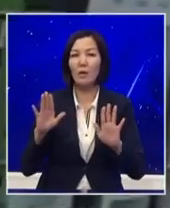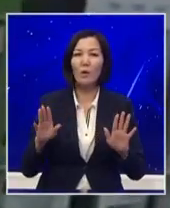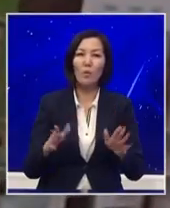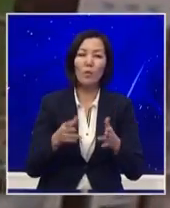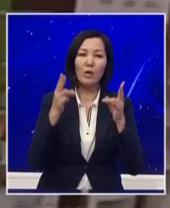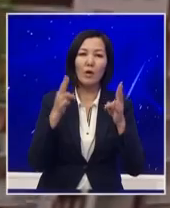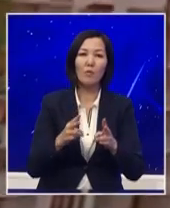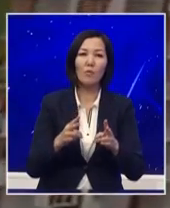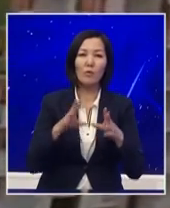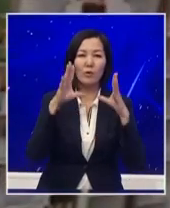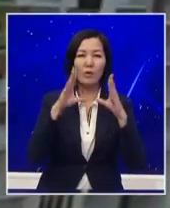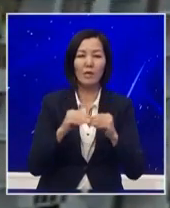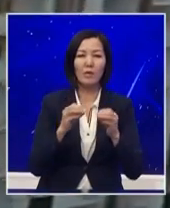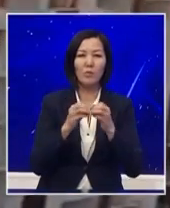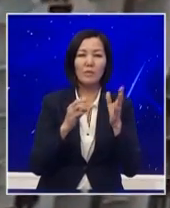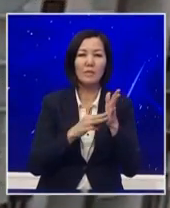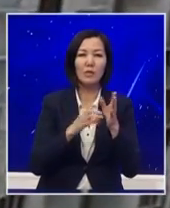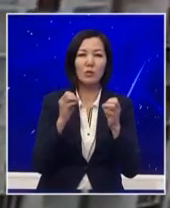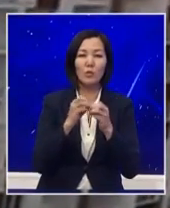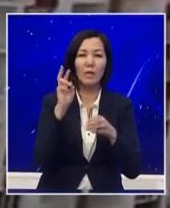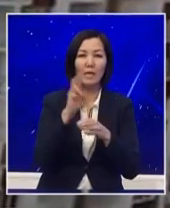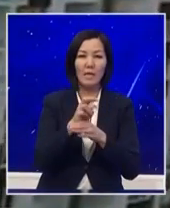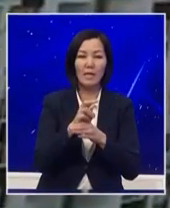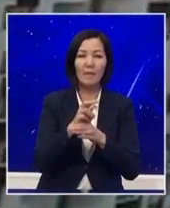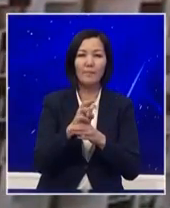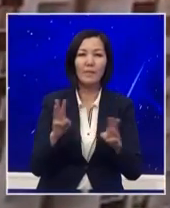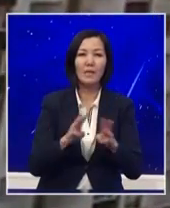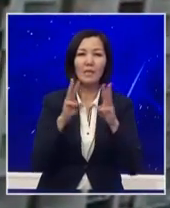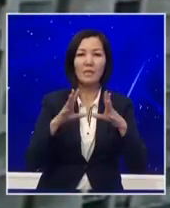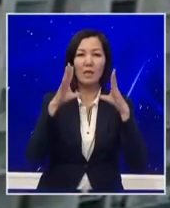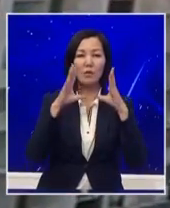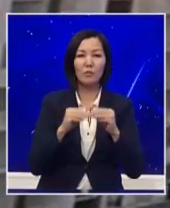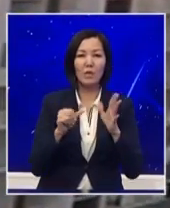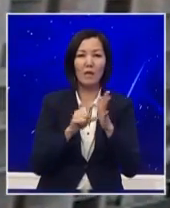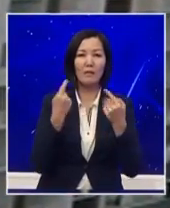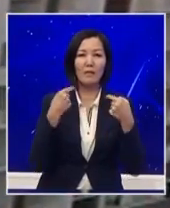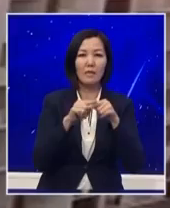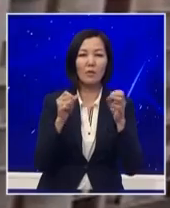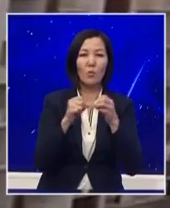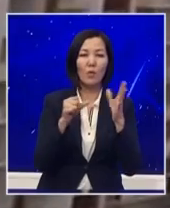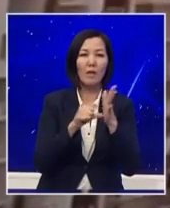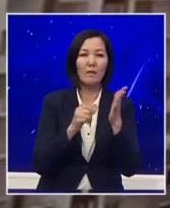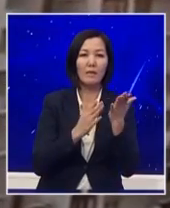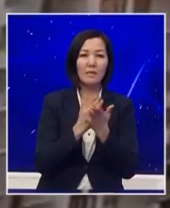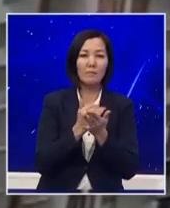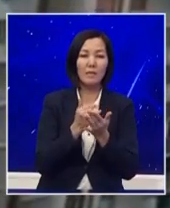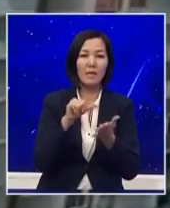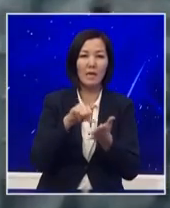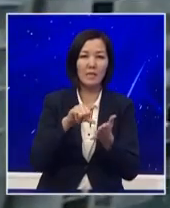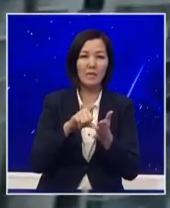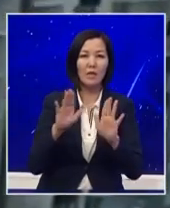сөндірушілер сағат 18:10 келіп жетті. Қызылы жалынды ауыздықтауға 6 техника мен 16 қызметкер